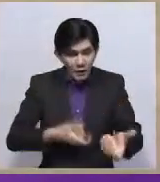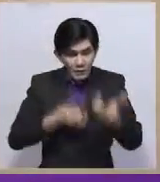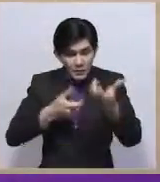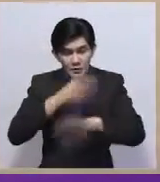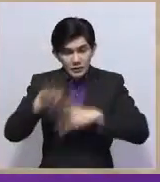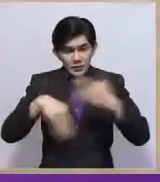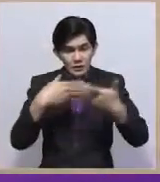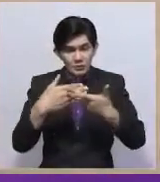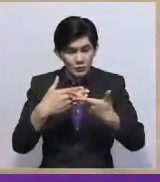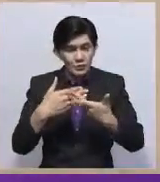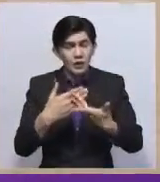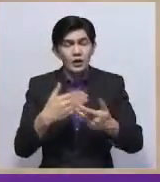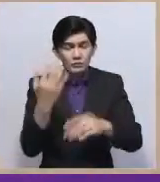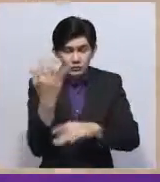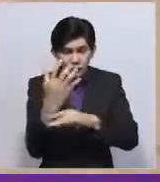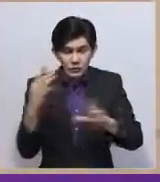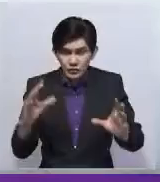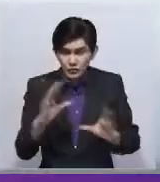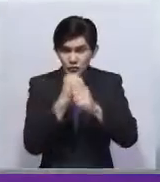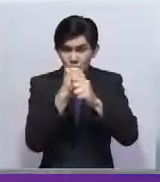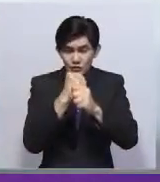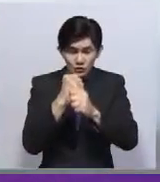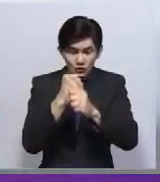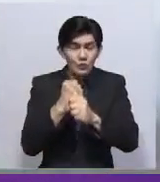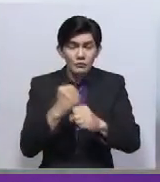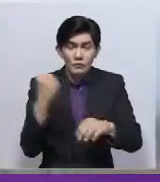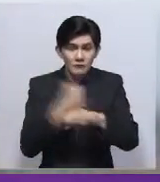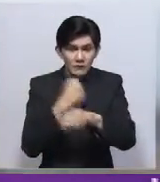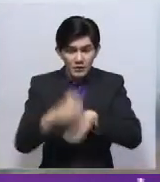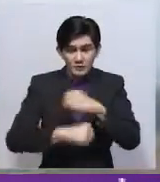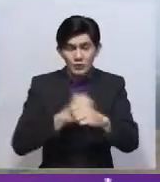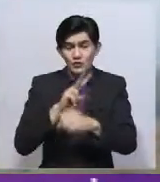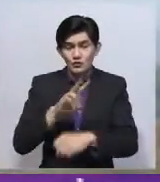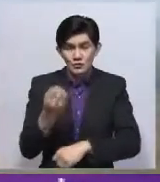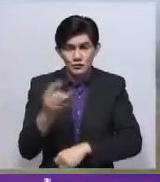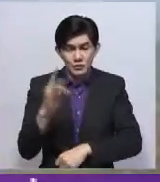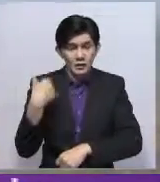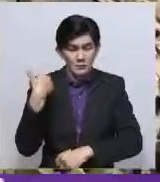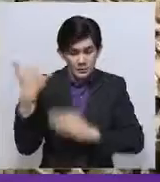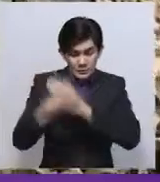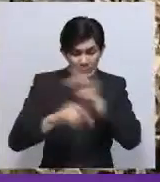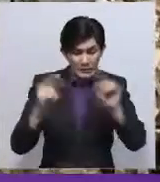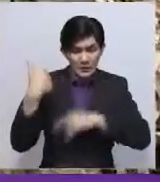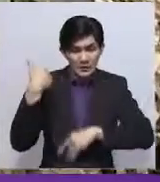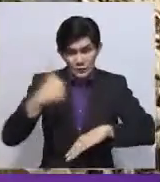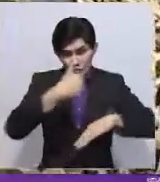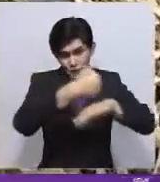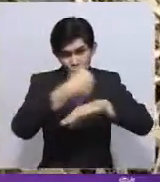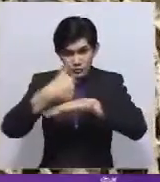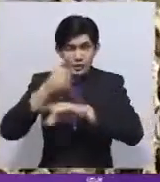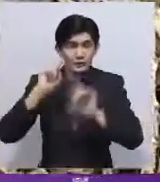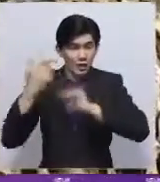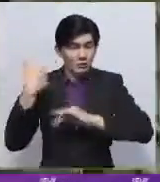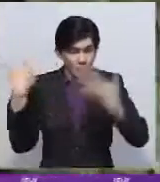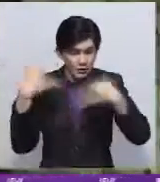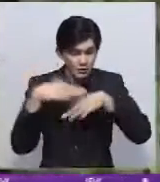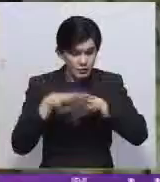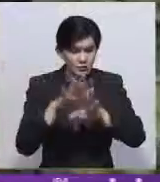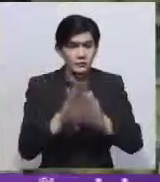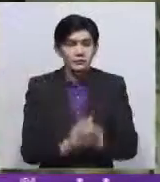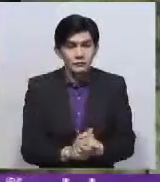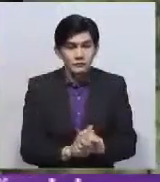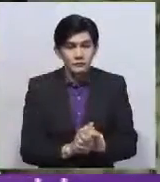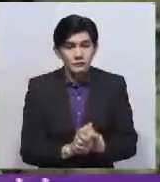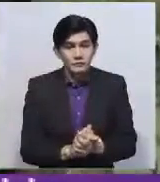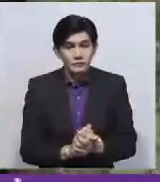วิดีทัศน์ประมวลภาพการฝึกคร็อปเปอร์โกล2018ก็มีผู้บัญชาการทหารสูงสุดมิตรประเทศและผู้บัญชาการเหล่าทัพร่วมในพิธีด้วยค่ะ